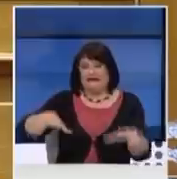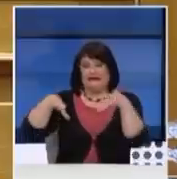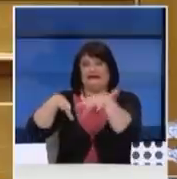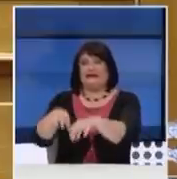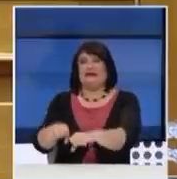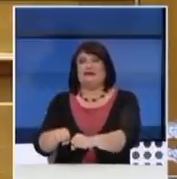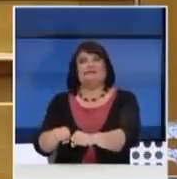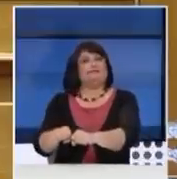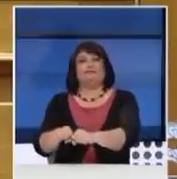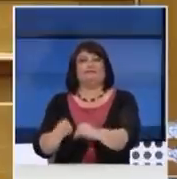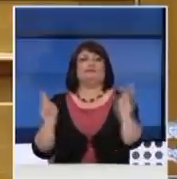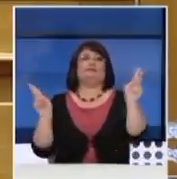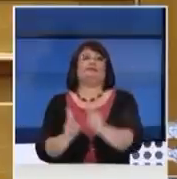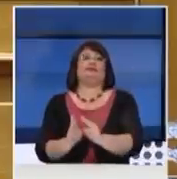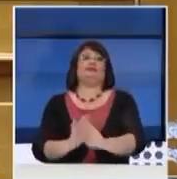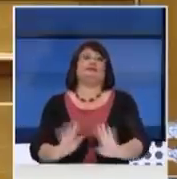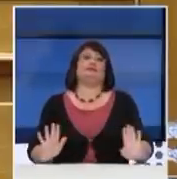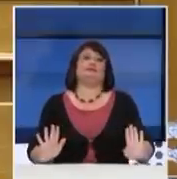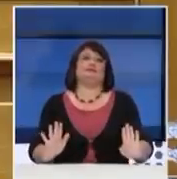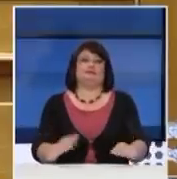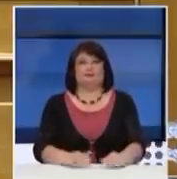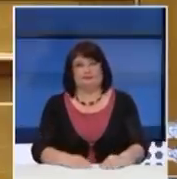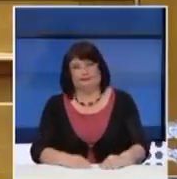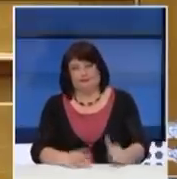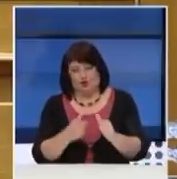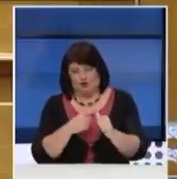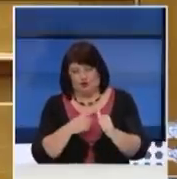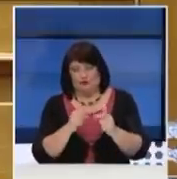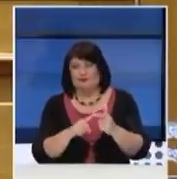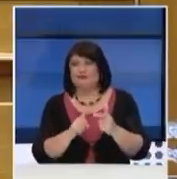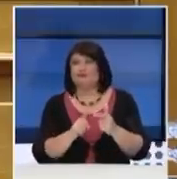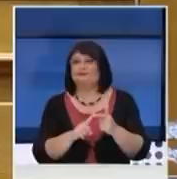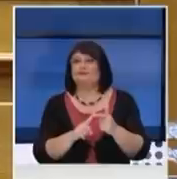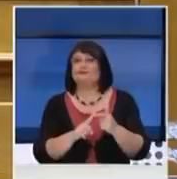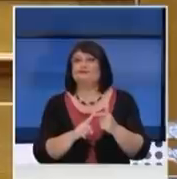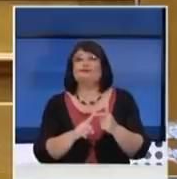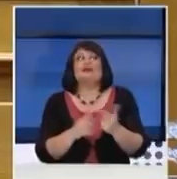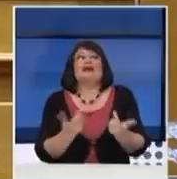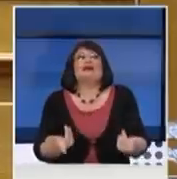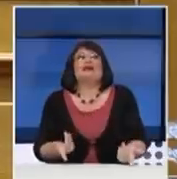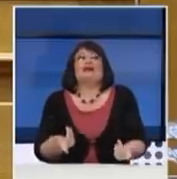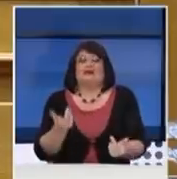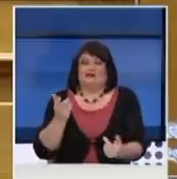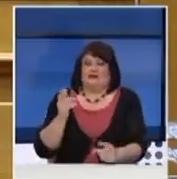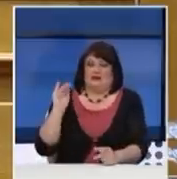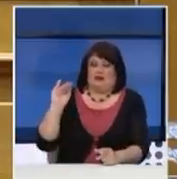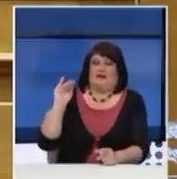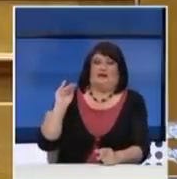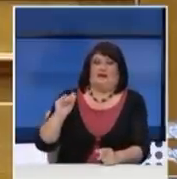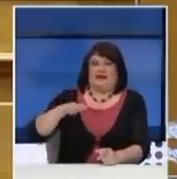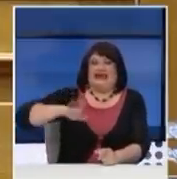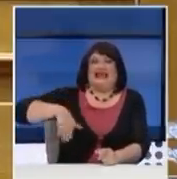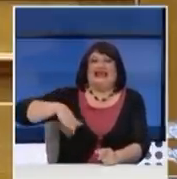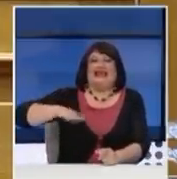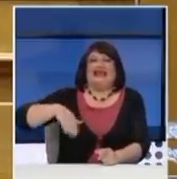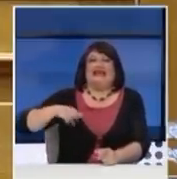πω ποσοστά, θα πω μειωμένη επίρρεια. Κρήτη μειωμένη επίρρεια. Τι επίρρεια να διεκδικήσω αν ένα μεγάλο νησί, όπως